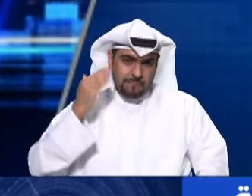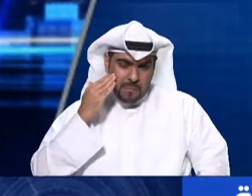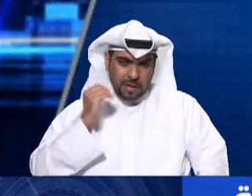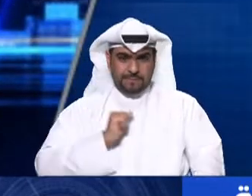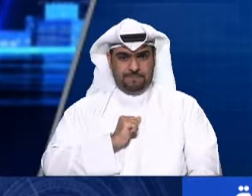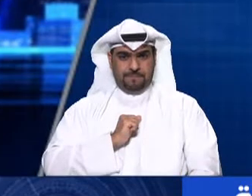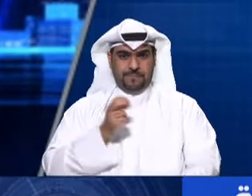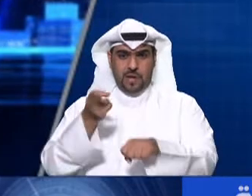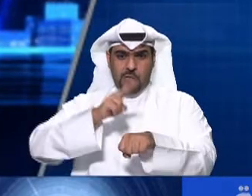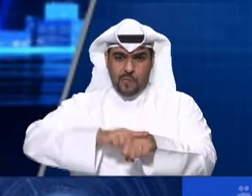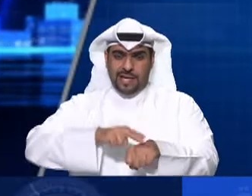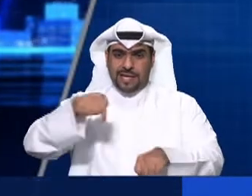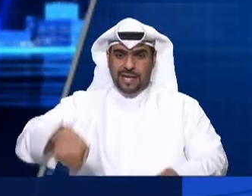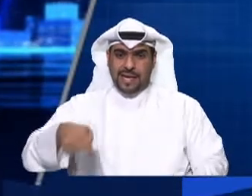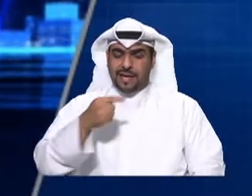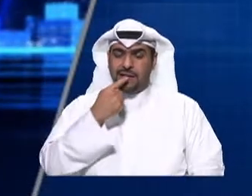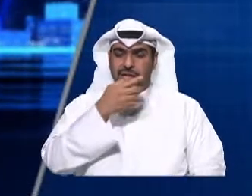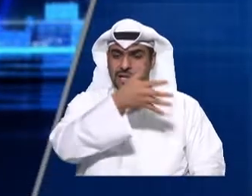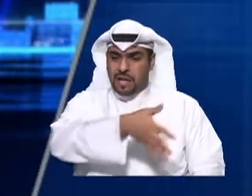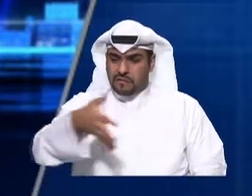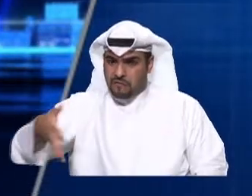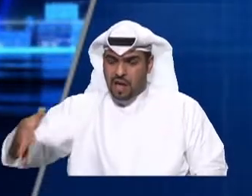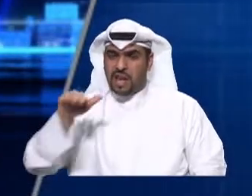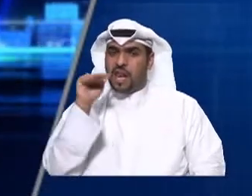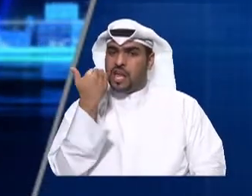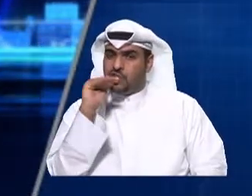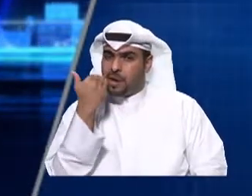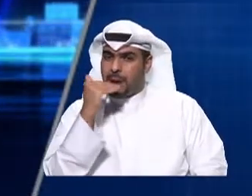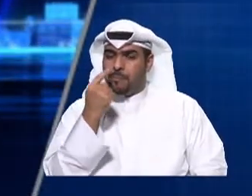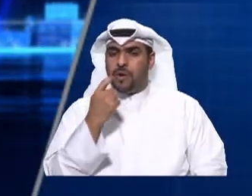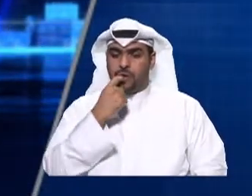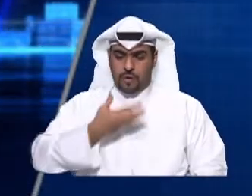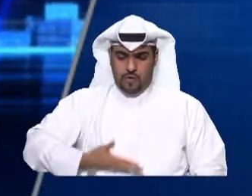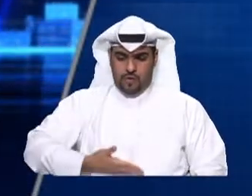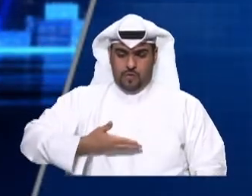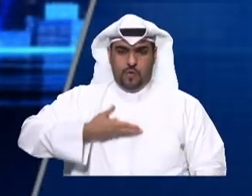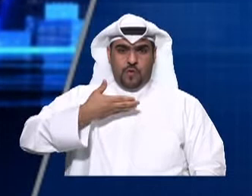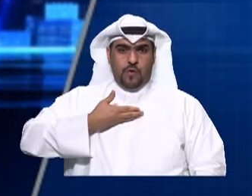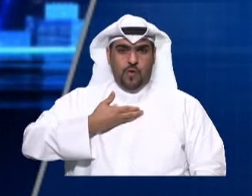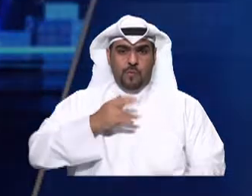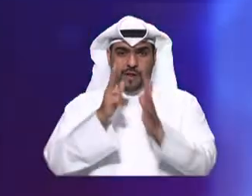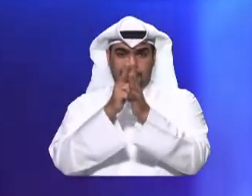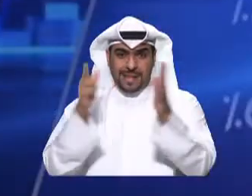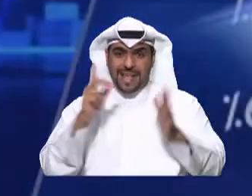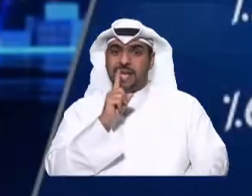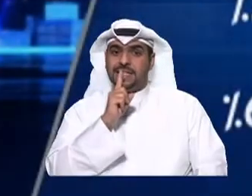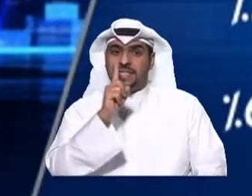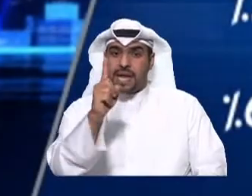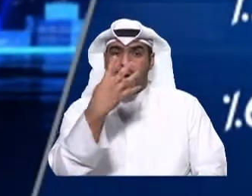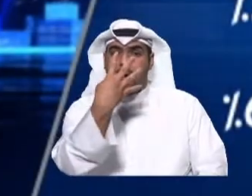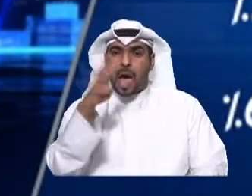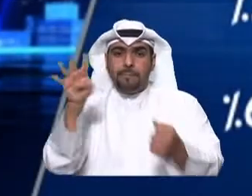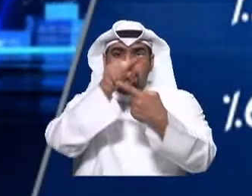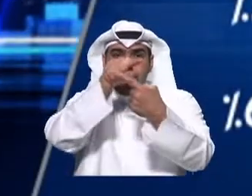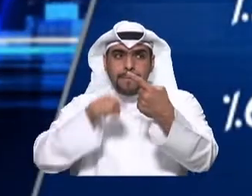الكويتيين البالغين مصابون بالسمنة المفرطة و 78% زيادة في الوزن. نسبة